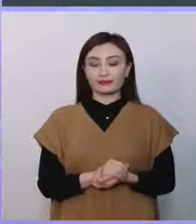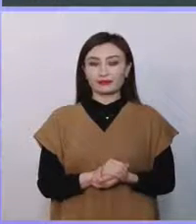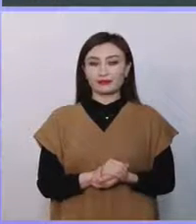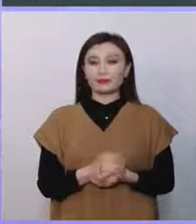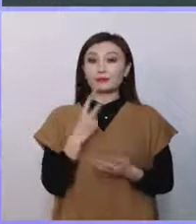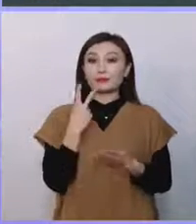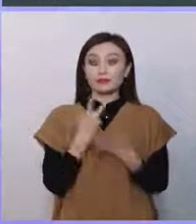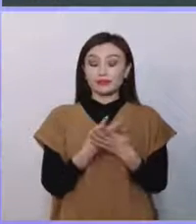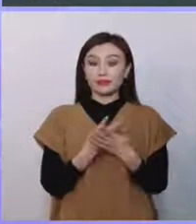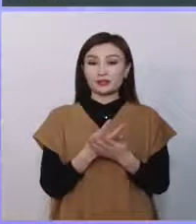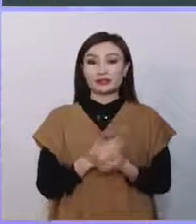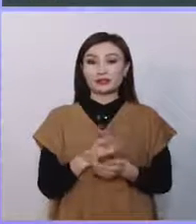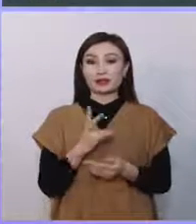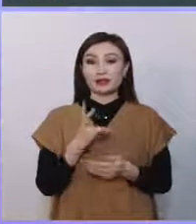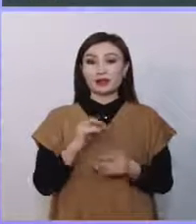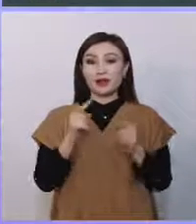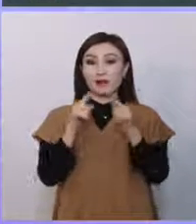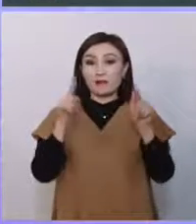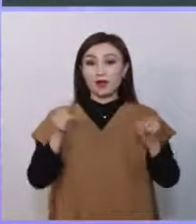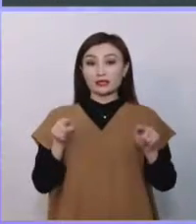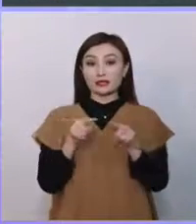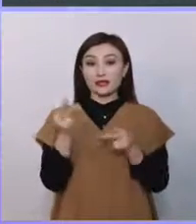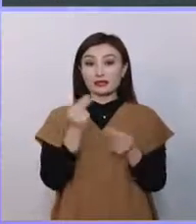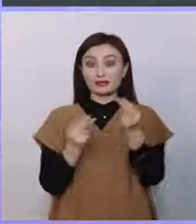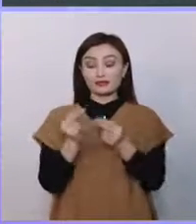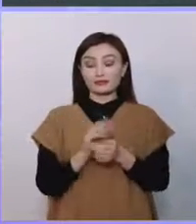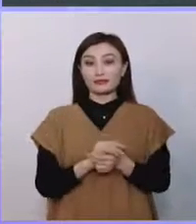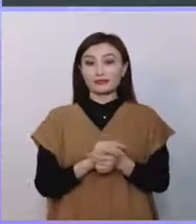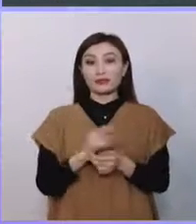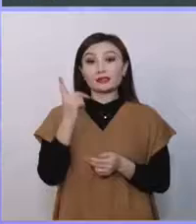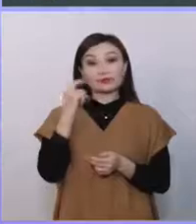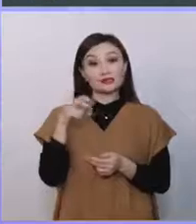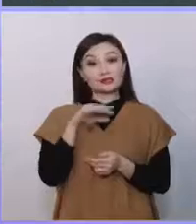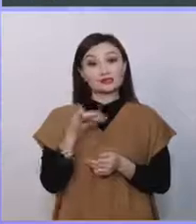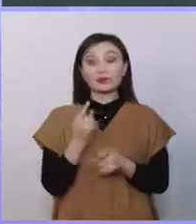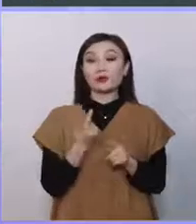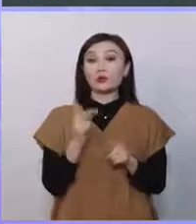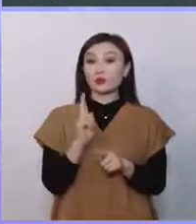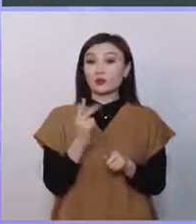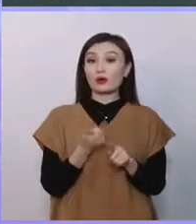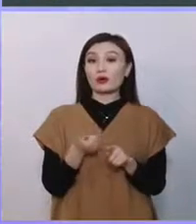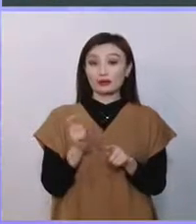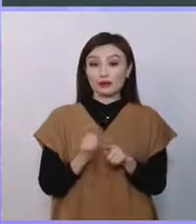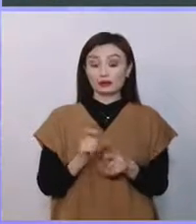посмотрите на портрет знаете ли вы кто это